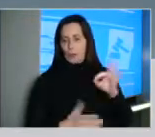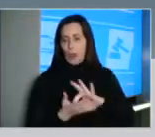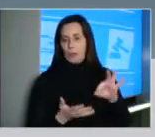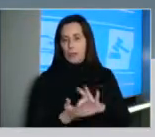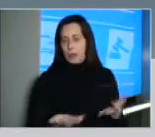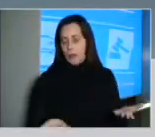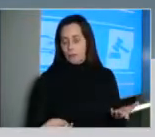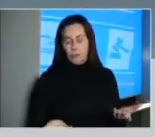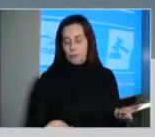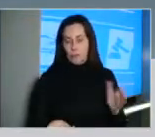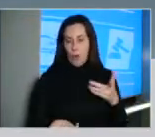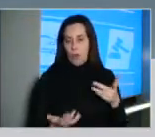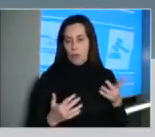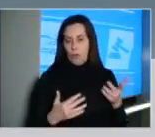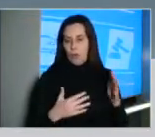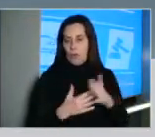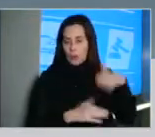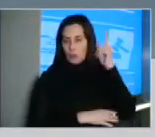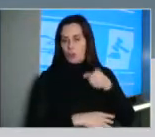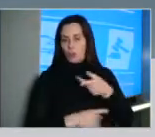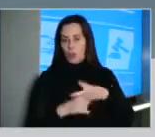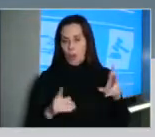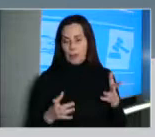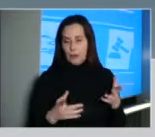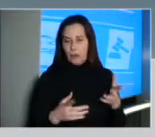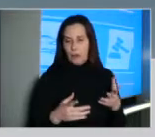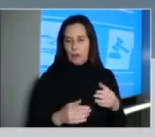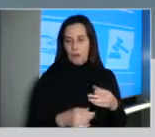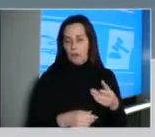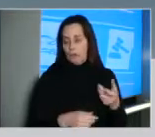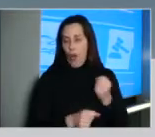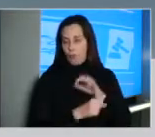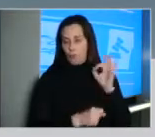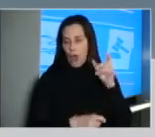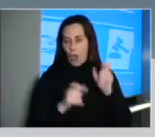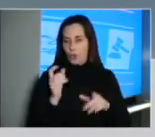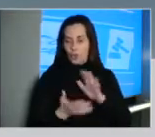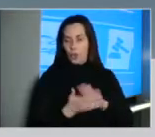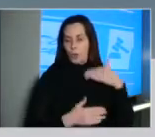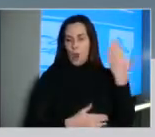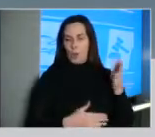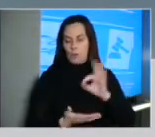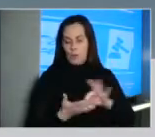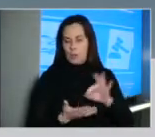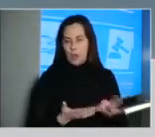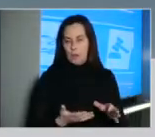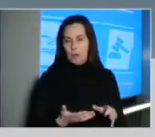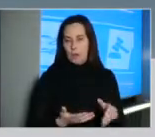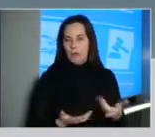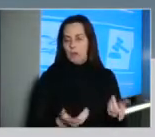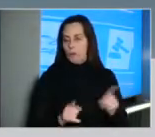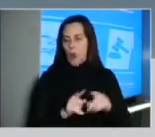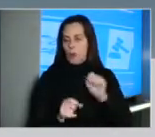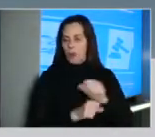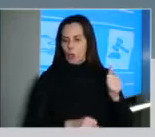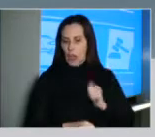כמו מבקר מדינה שיש לו כל מיני, אתה יודע, שליחים שלו, אנשים שהם פשוט חיצוניים למשרד, עם קבילות חיילים